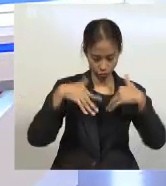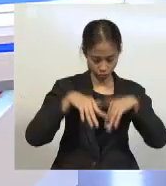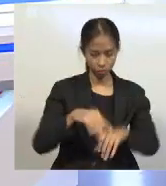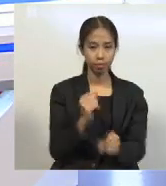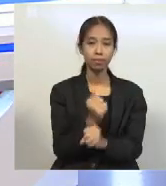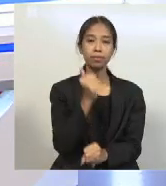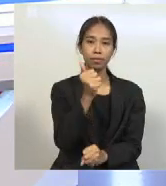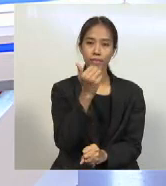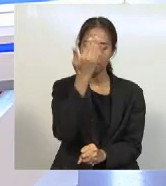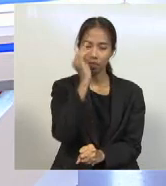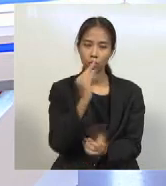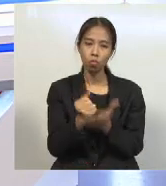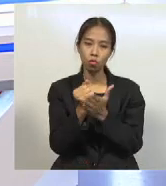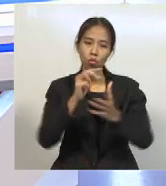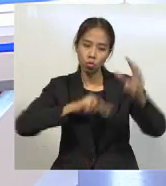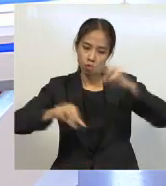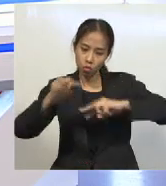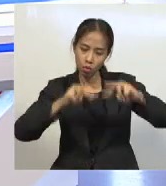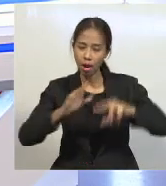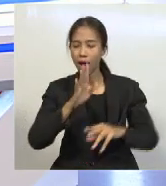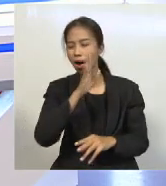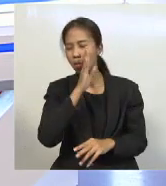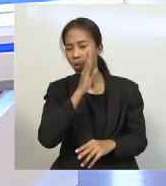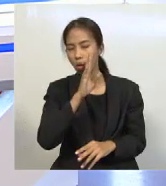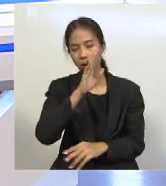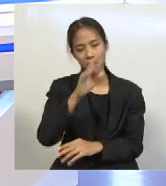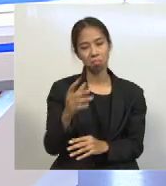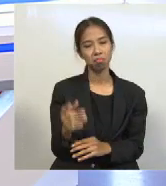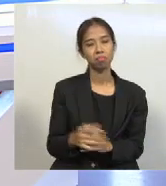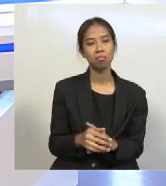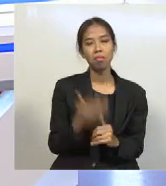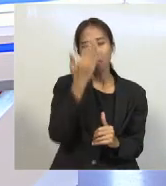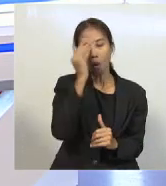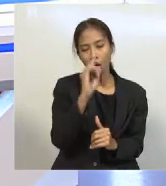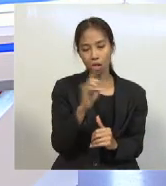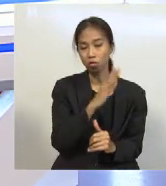ที่จะช่วยการดูแลไม่ให้เกิดข่าวปลอมเกิดขึ้นในกระแสสังคมนะคะเพ